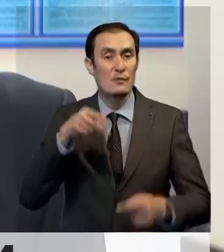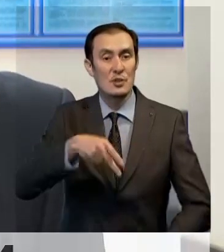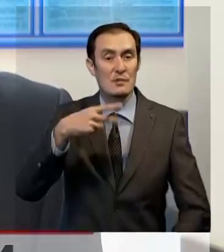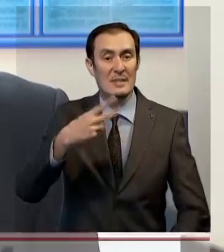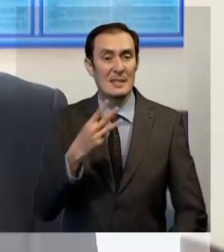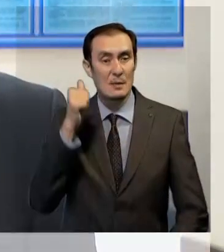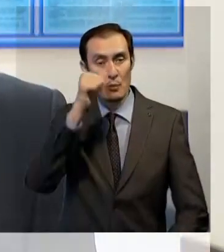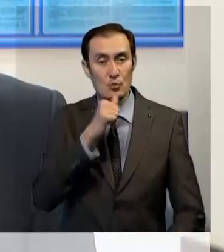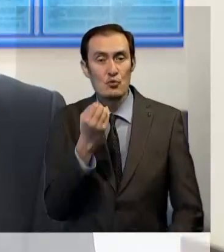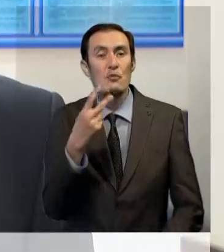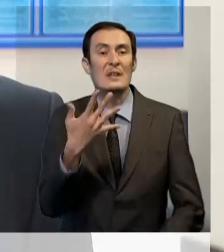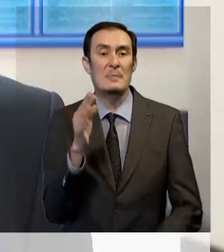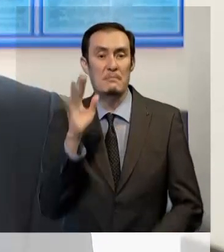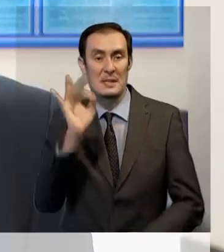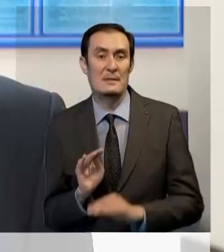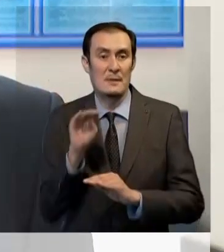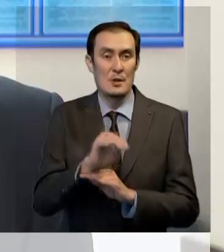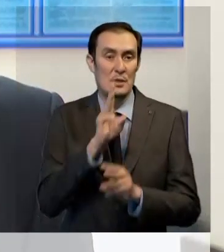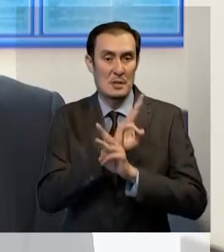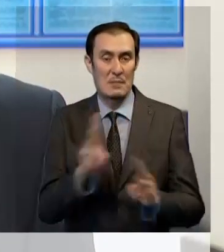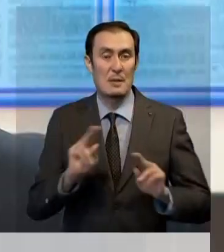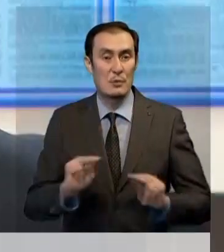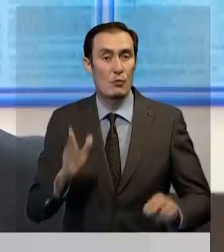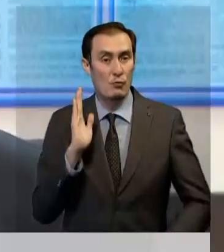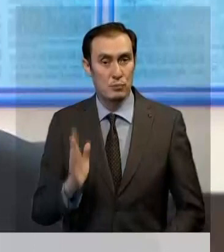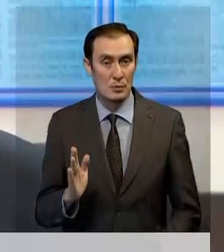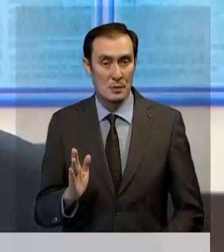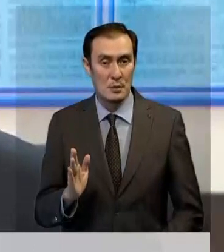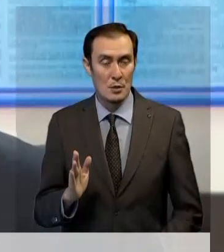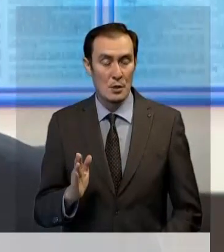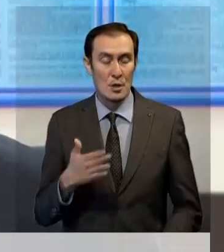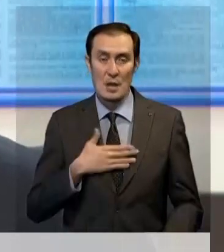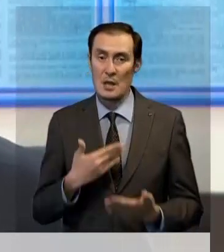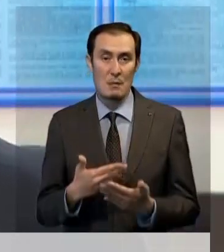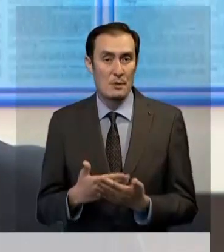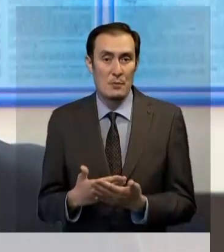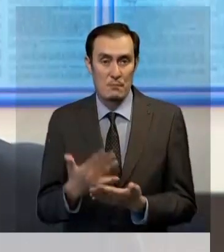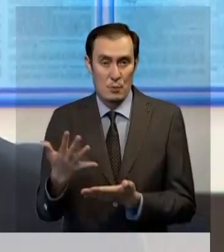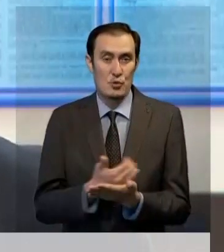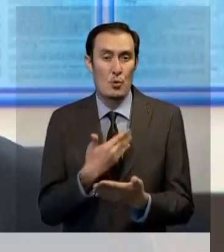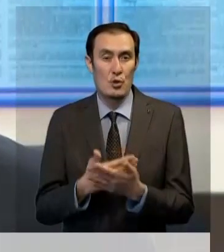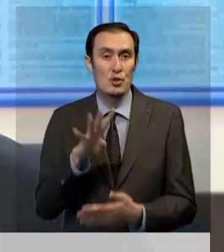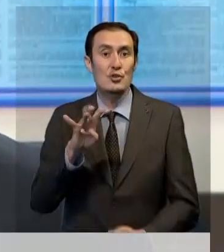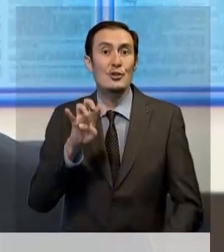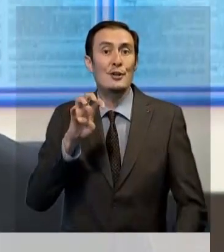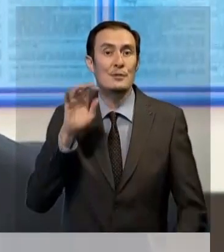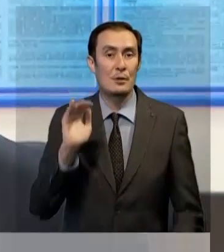еще на 25% будет повышена заработная плата педагогов. Я, например, сейчас получаю около 400